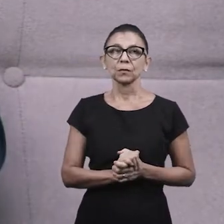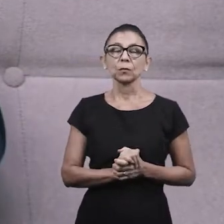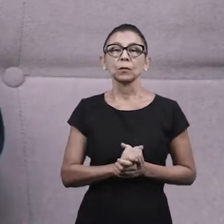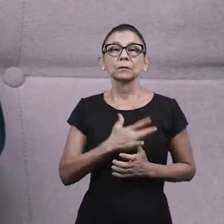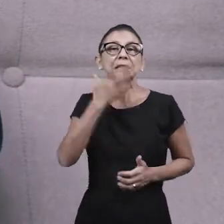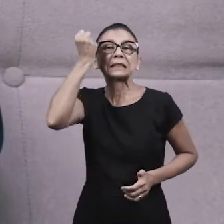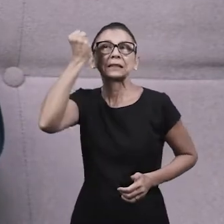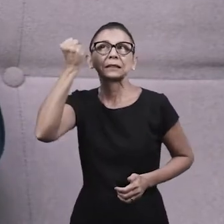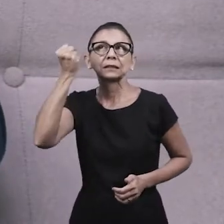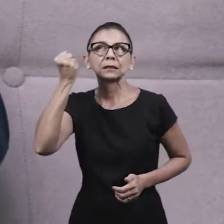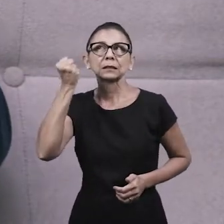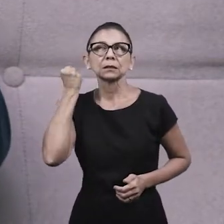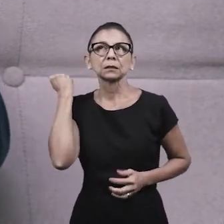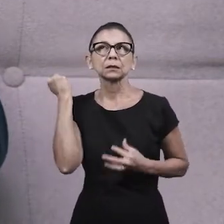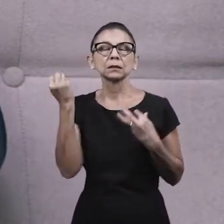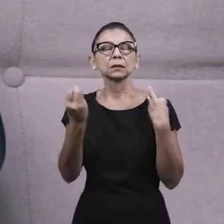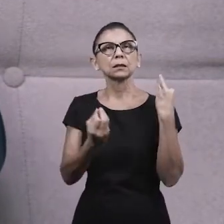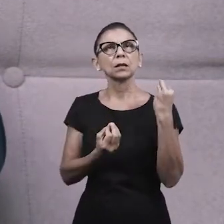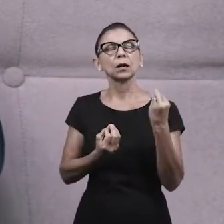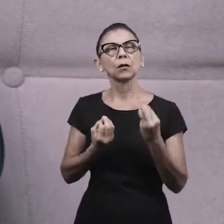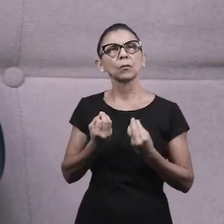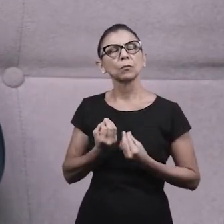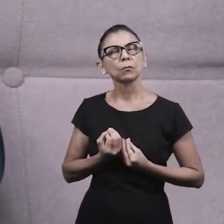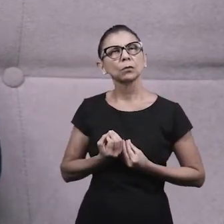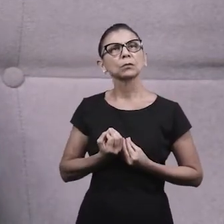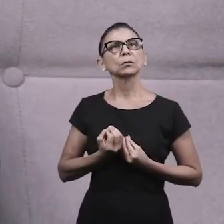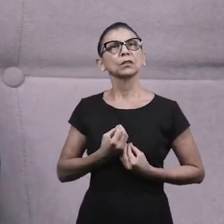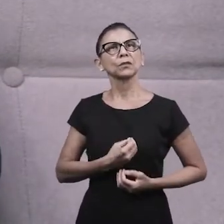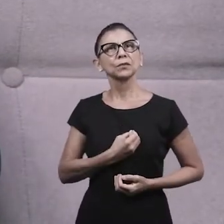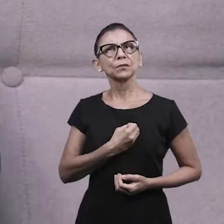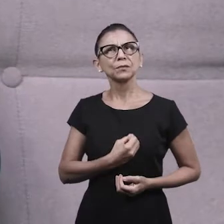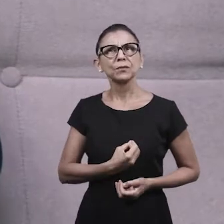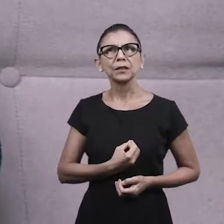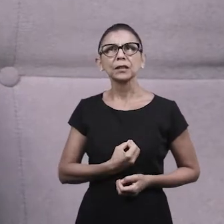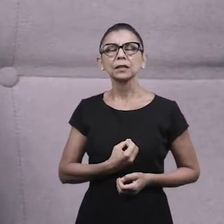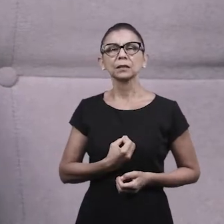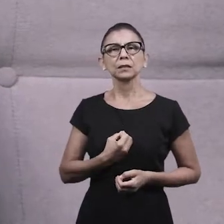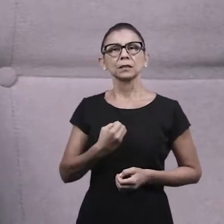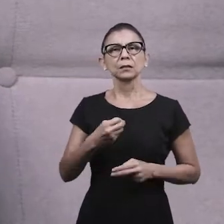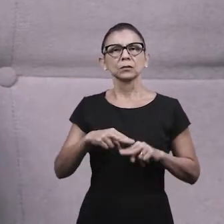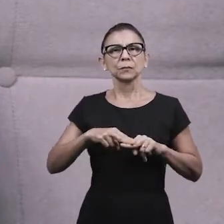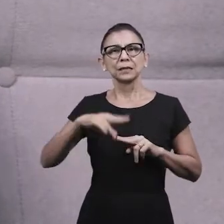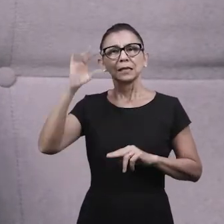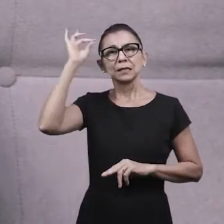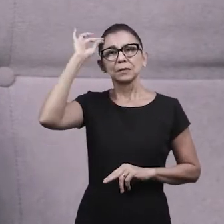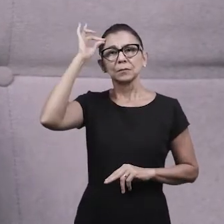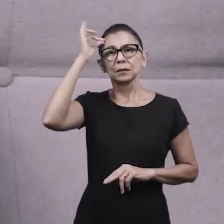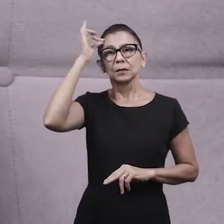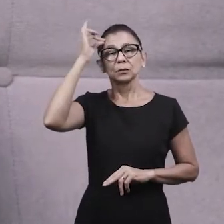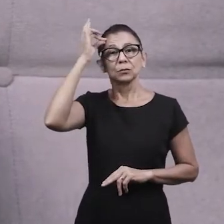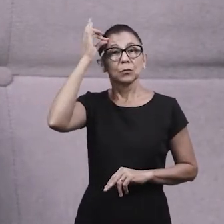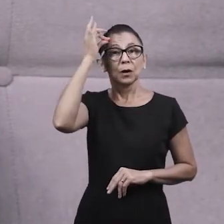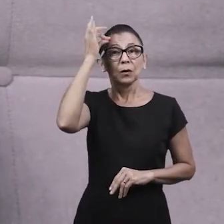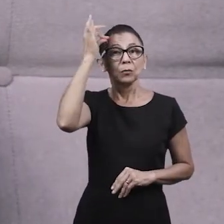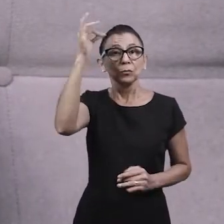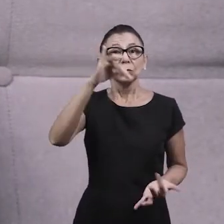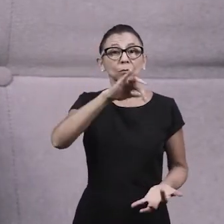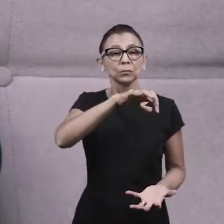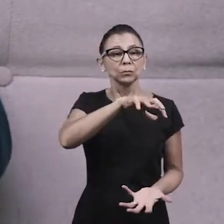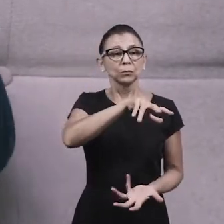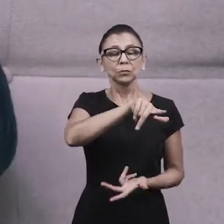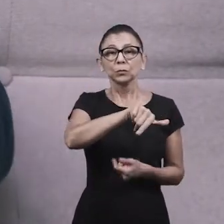Ça, c'est la situation du monde aujourd'hui. Comment sortir de cela?